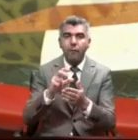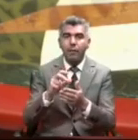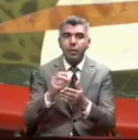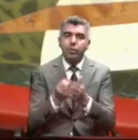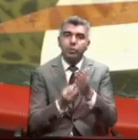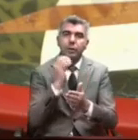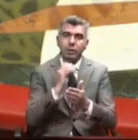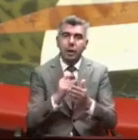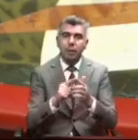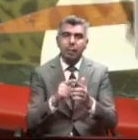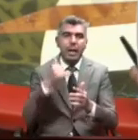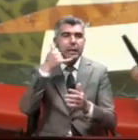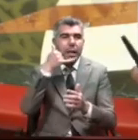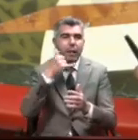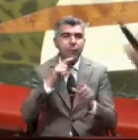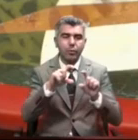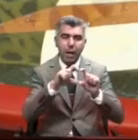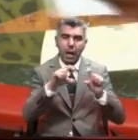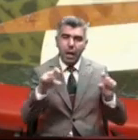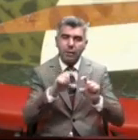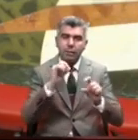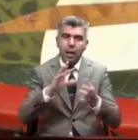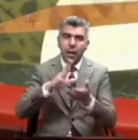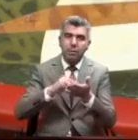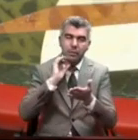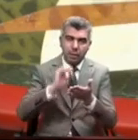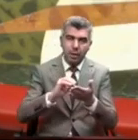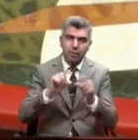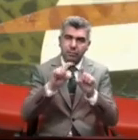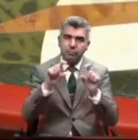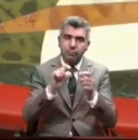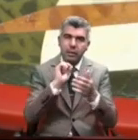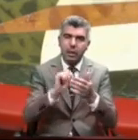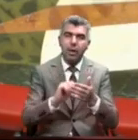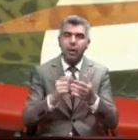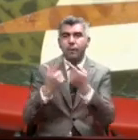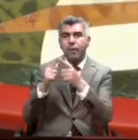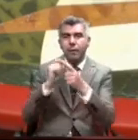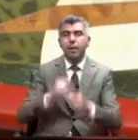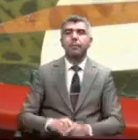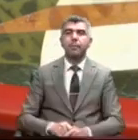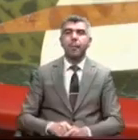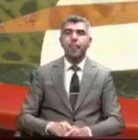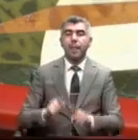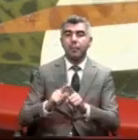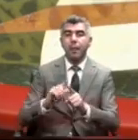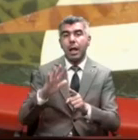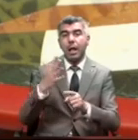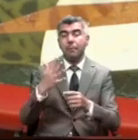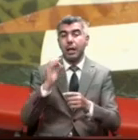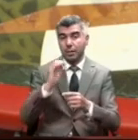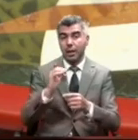التعبئه ديال التليفونات كاين التجاره الالكترونيه وكاين عدد ديال المحاور اللي كنشتغلو معاه عليها وصلت الخامس